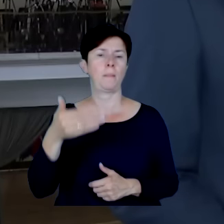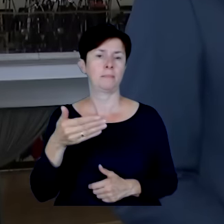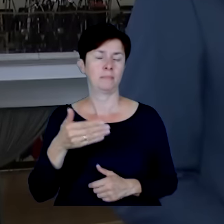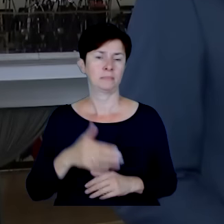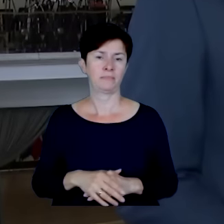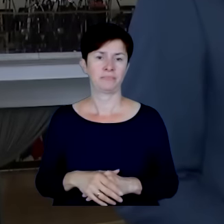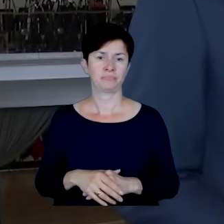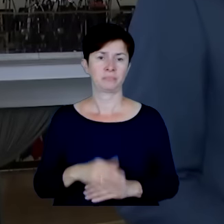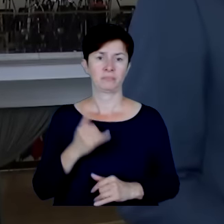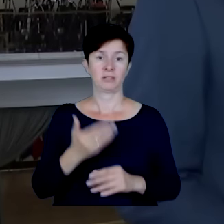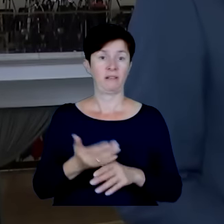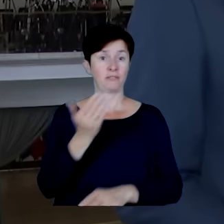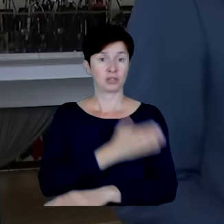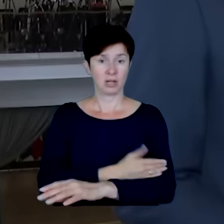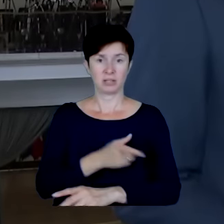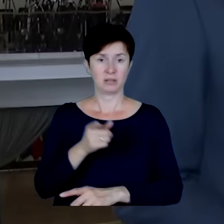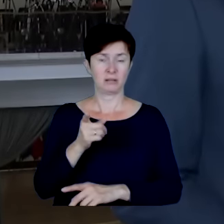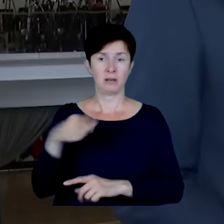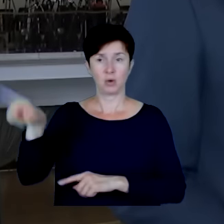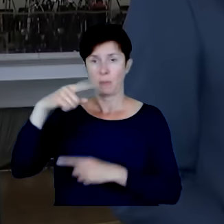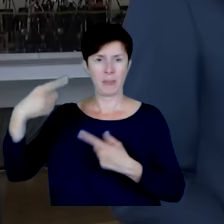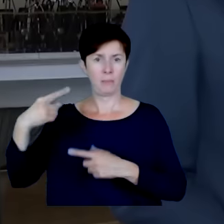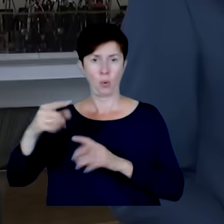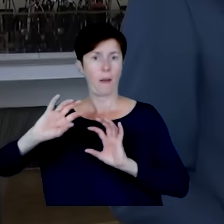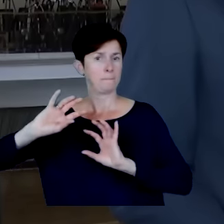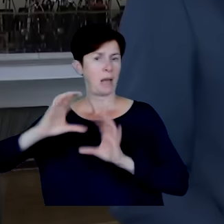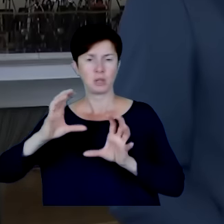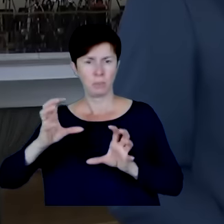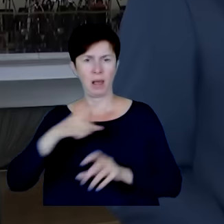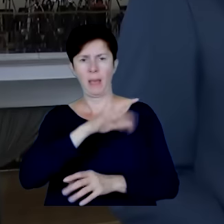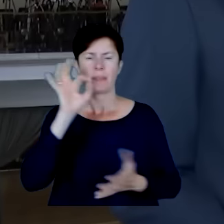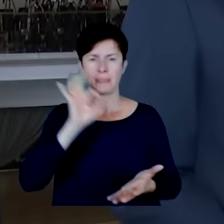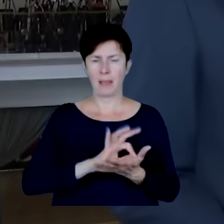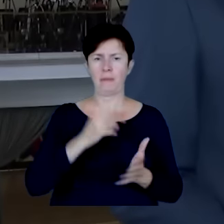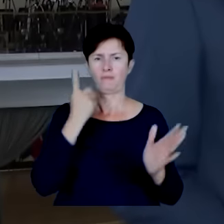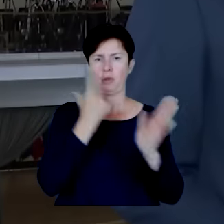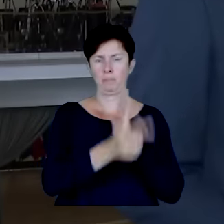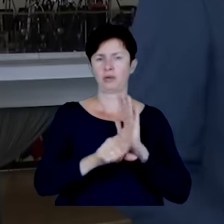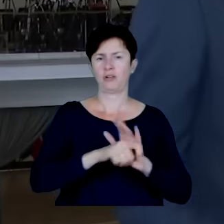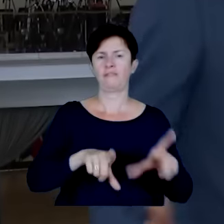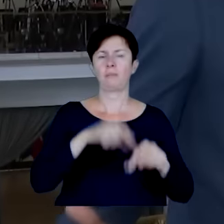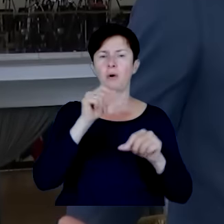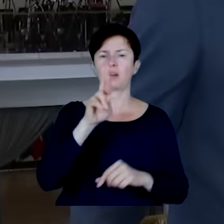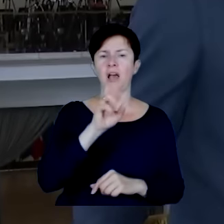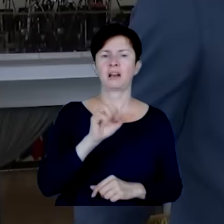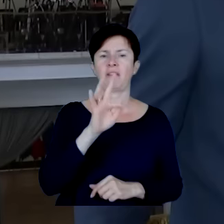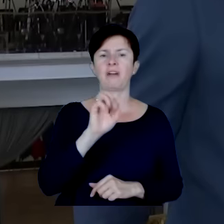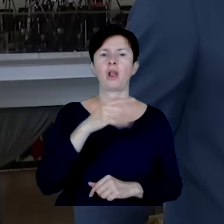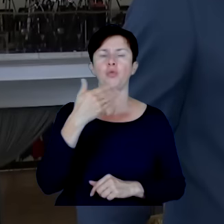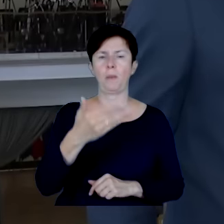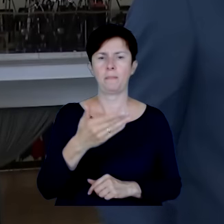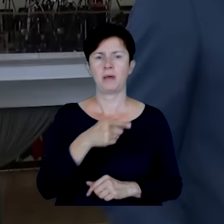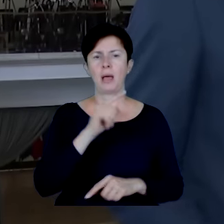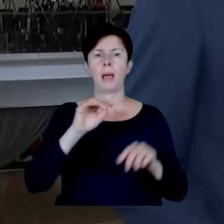przez nich wprowadzani w błąd, manipulowani, zwodzeni, na pewno poszliby w większe liczby do referendum i dzisiaj nie byłoby problemu z paktem